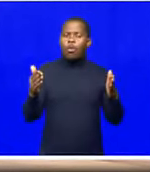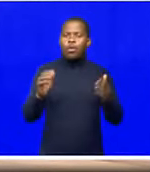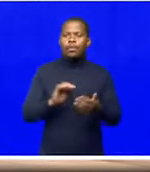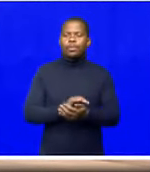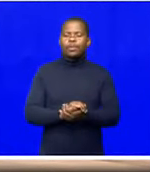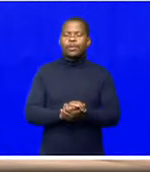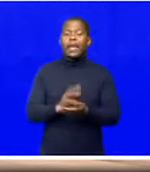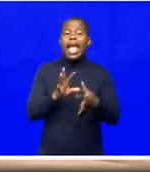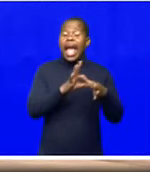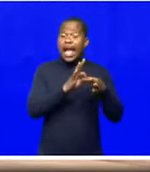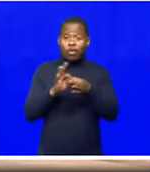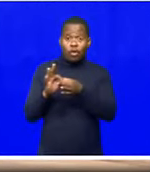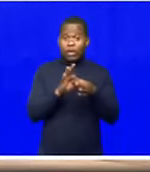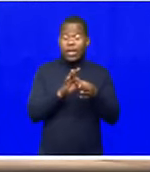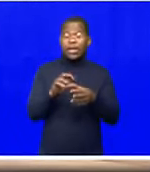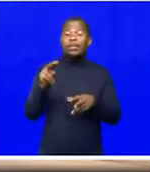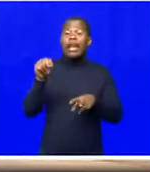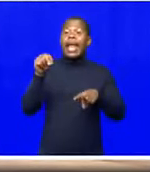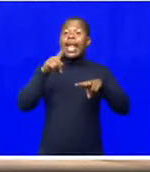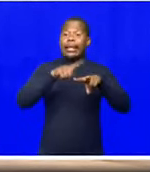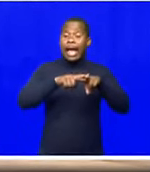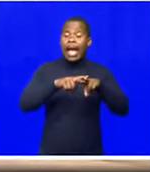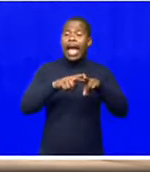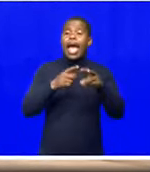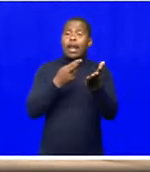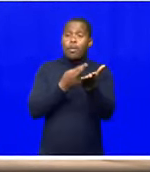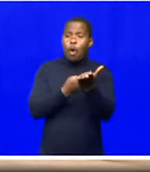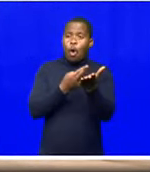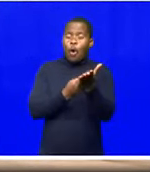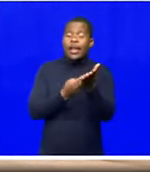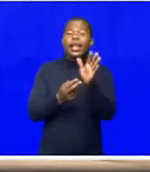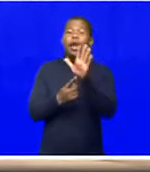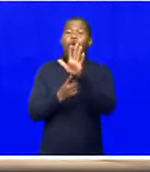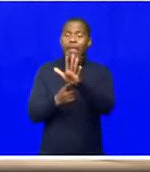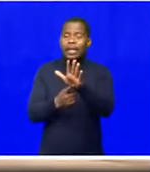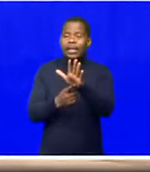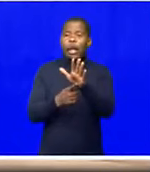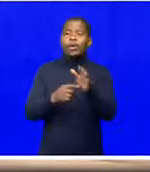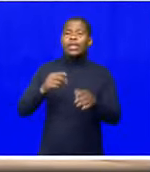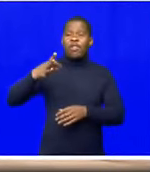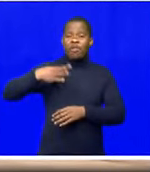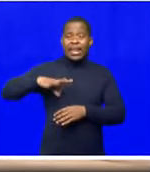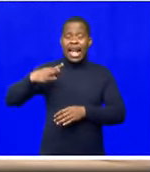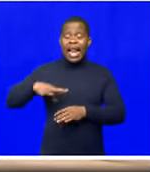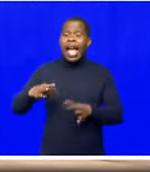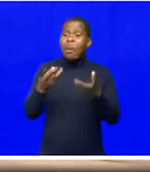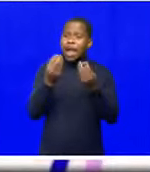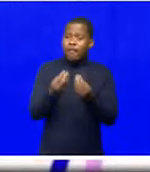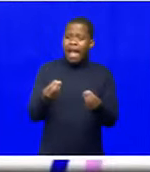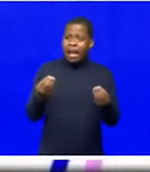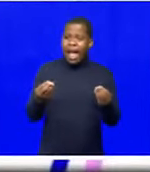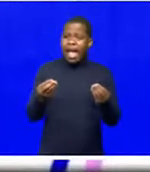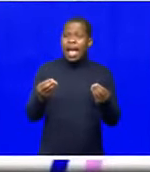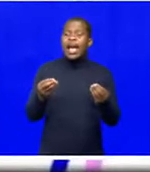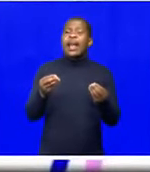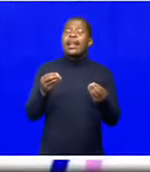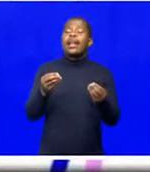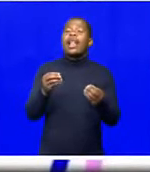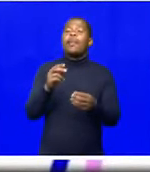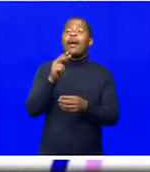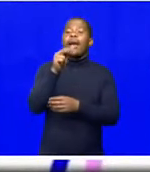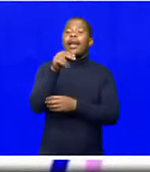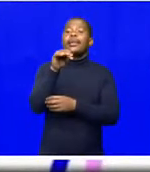Inhlangano yakaNature ivete kwekuthi lucwaningo labalendile liveta kukhula kwetinombolo tebantwana bemantombatane